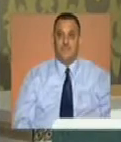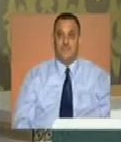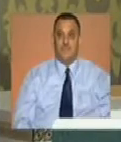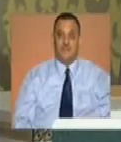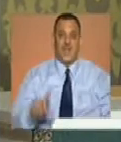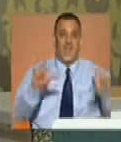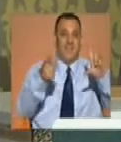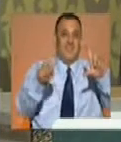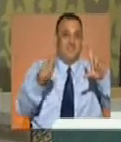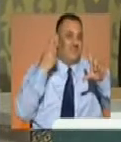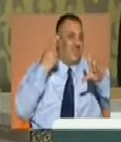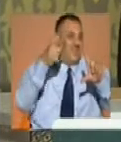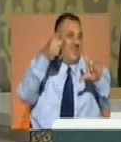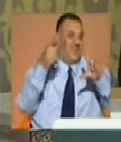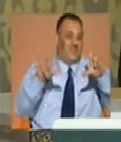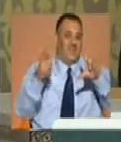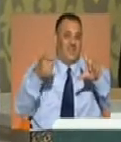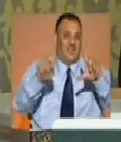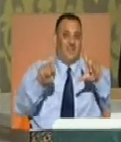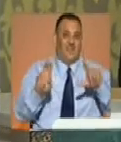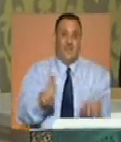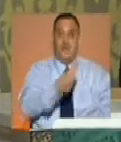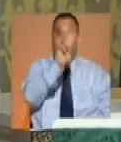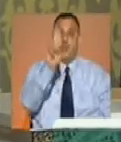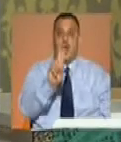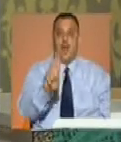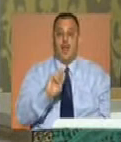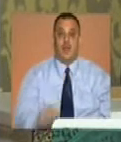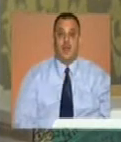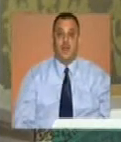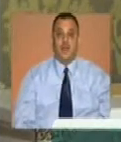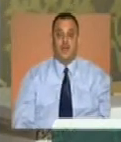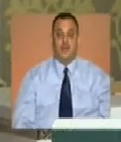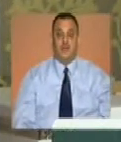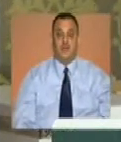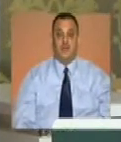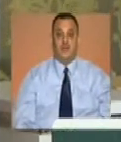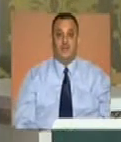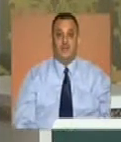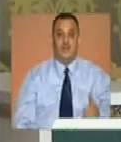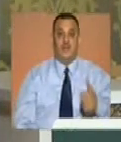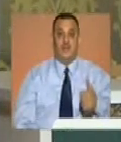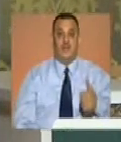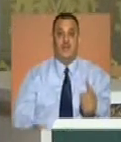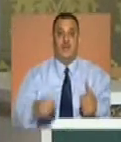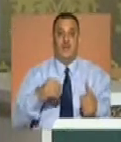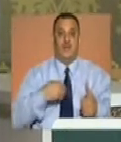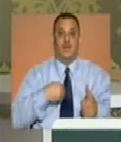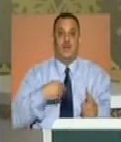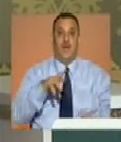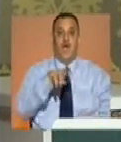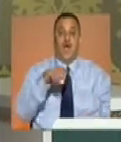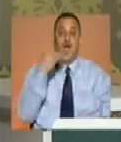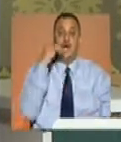اخفض التلفزيون بارك الله فيكم. محمد بسألك عن سؤال. تفضلي. لو سمحت انا عندي اخويا شاب